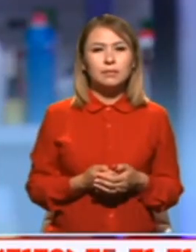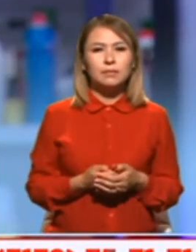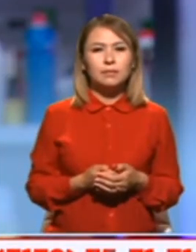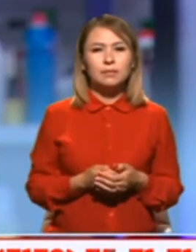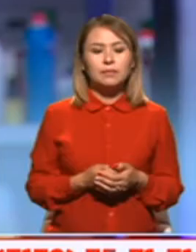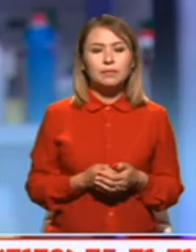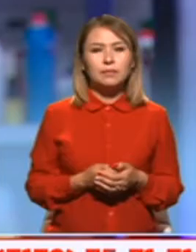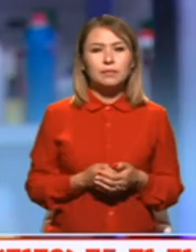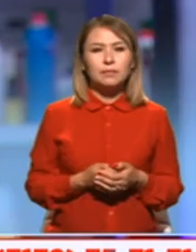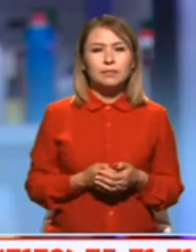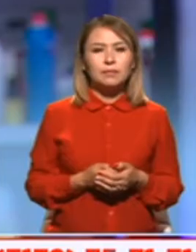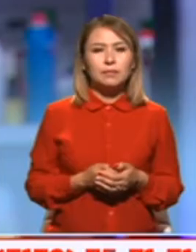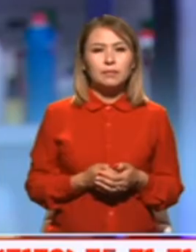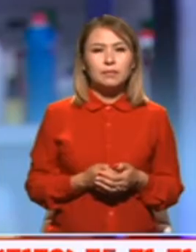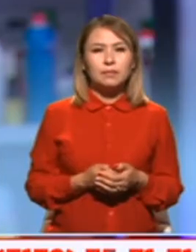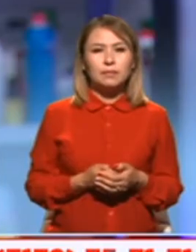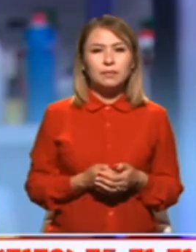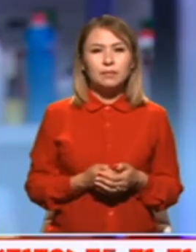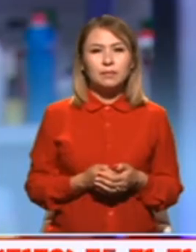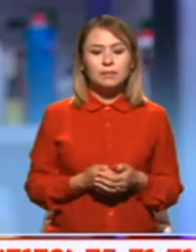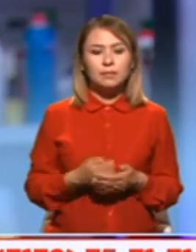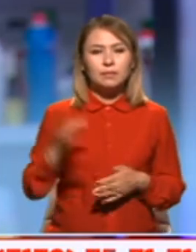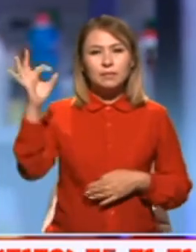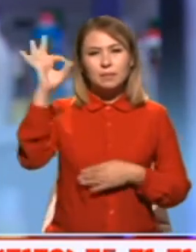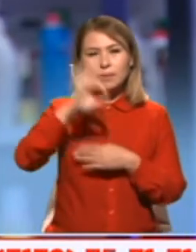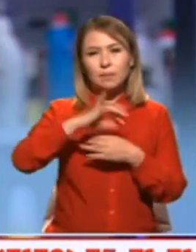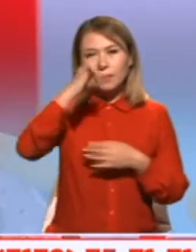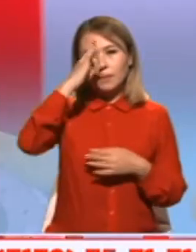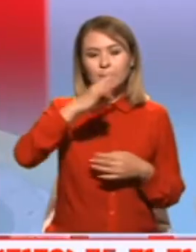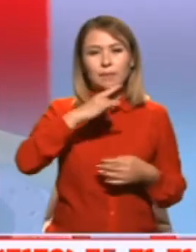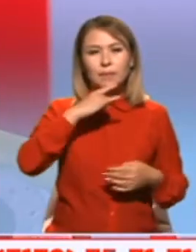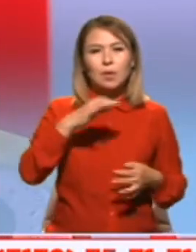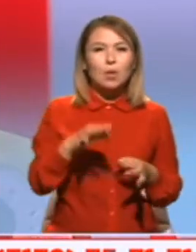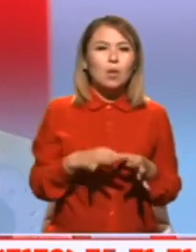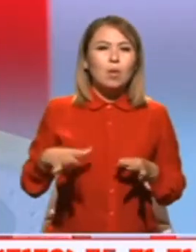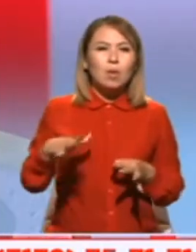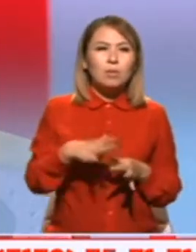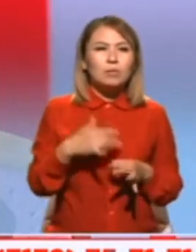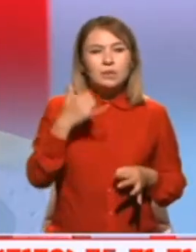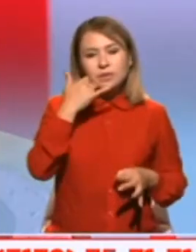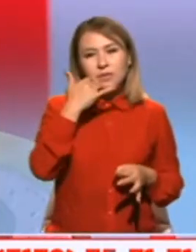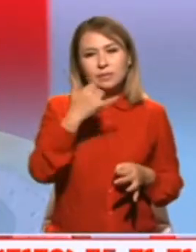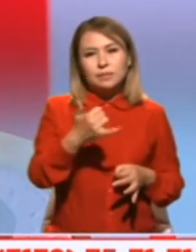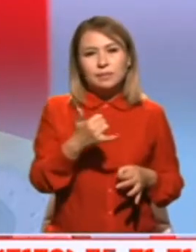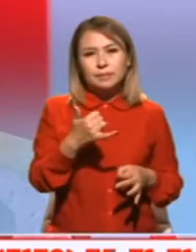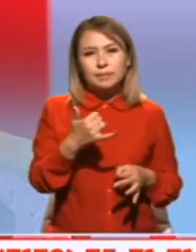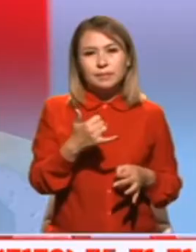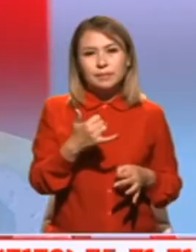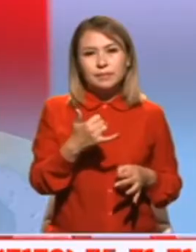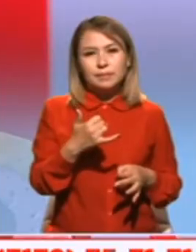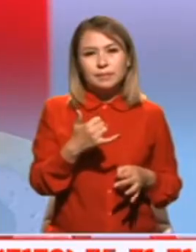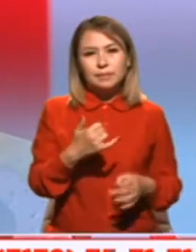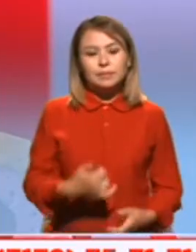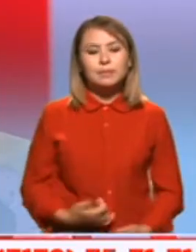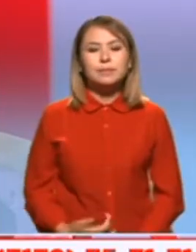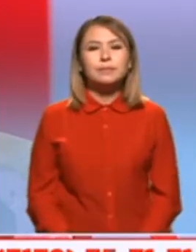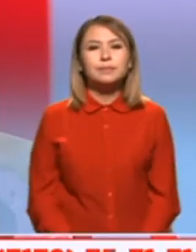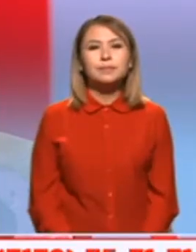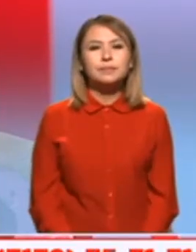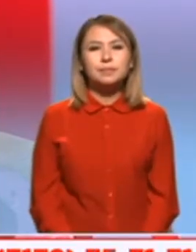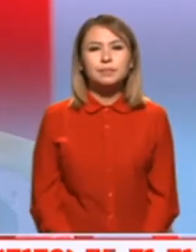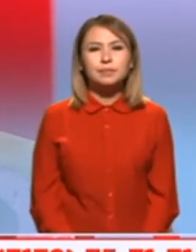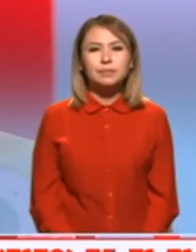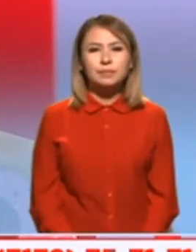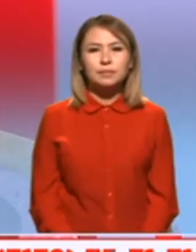көрерменіз. Мен батыс Қазақстан облысы Бұрлаудана Ақсай қаласынан хабарласып тұрмын.